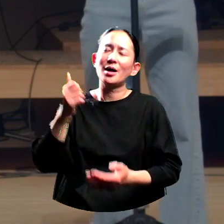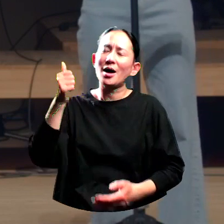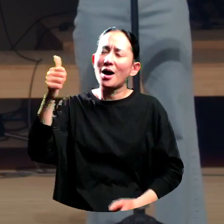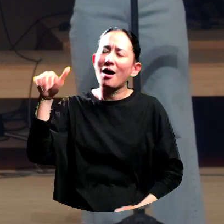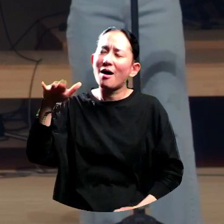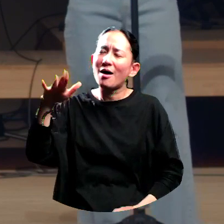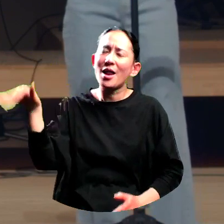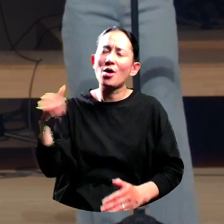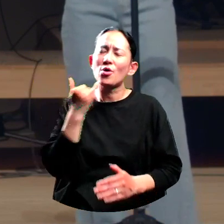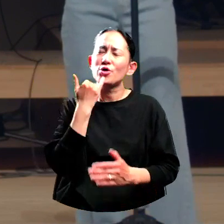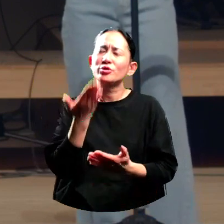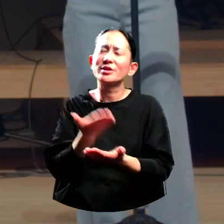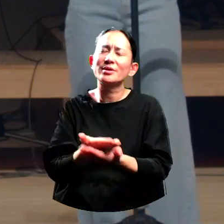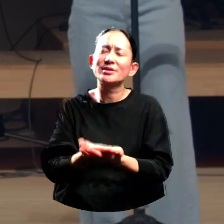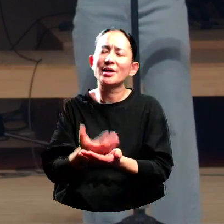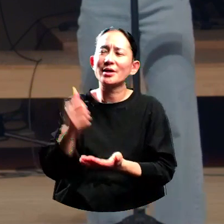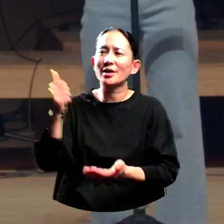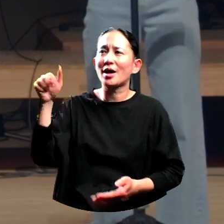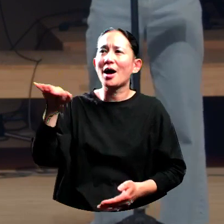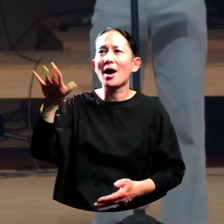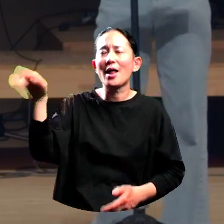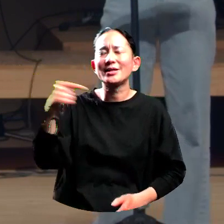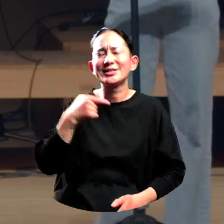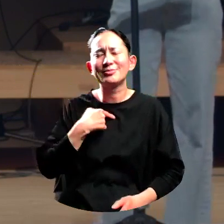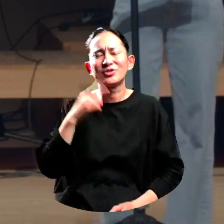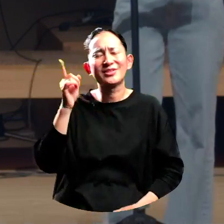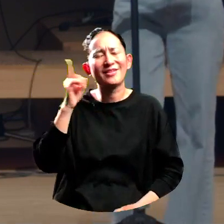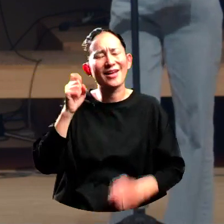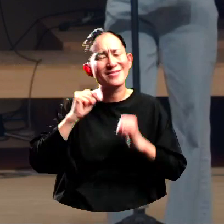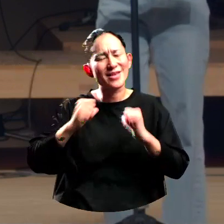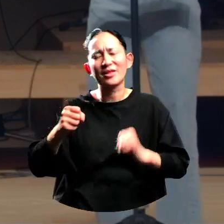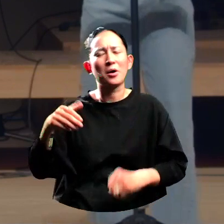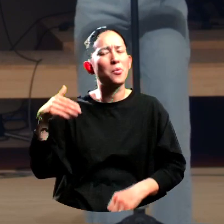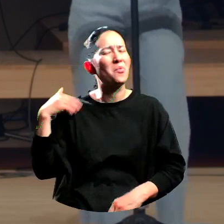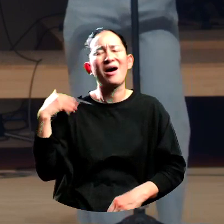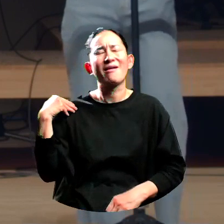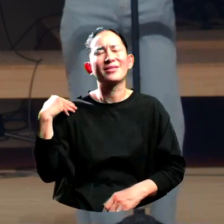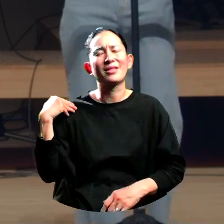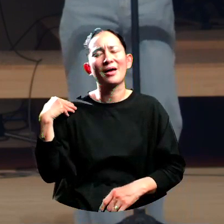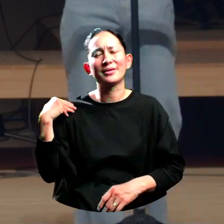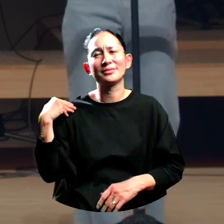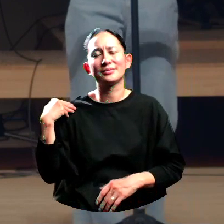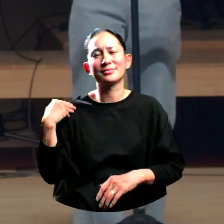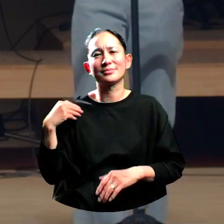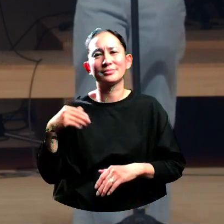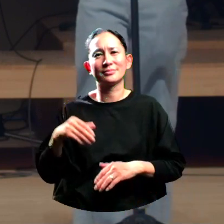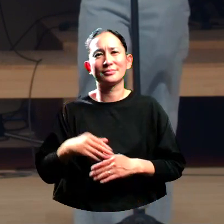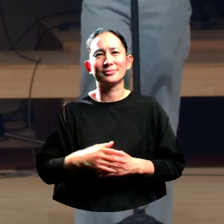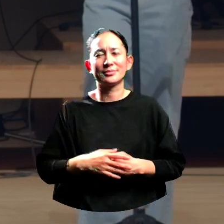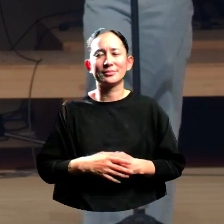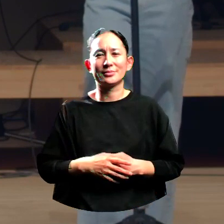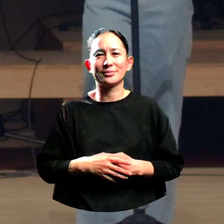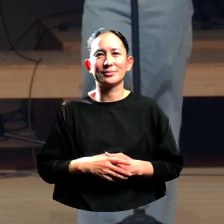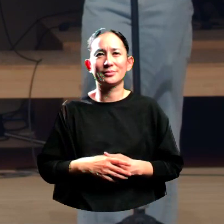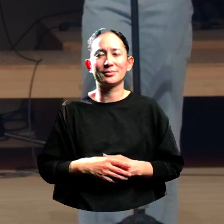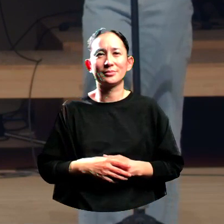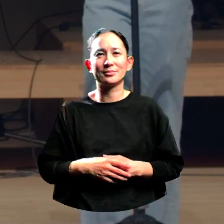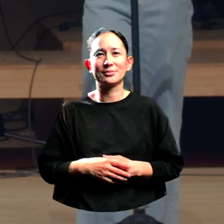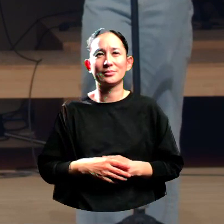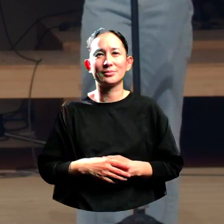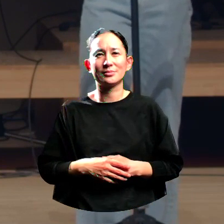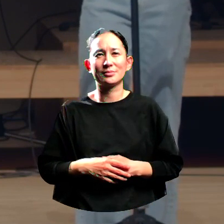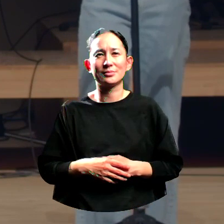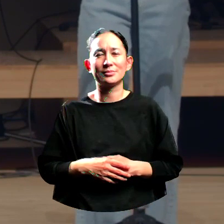何をしているのか分かってないんです。 But we remember what he said in his prayer in the midst of people swearing